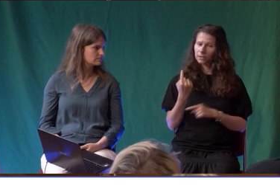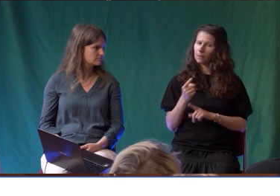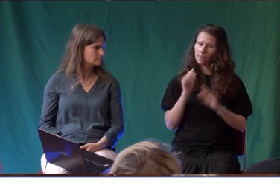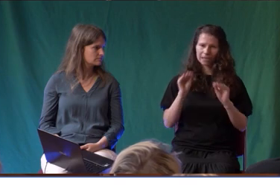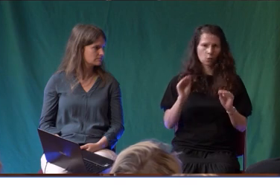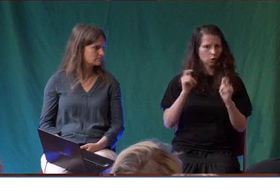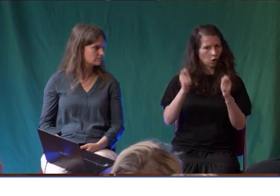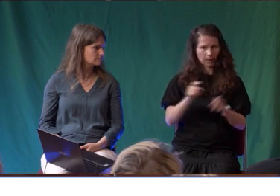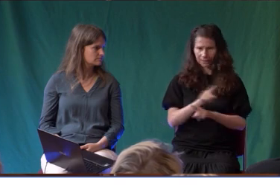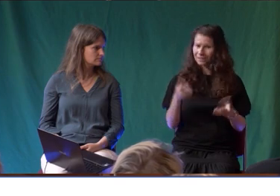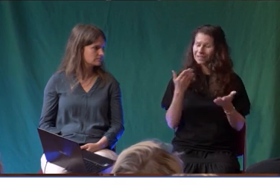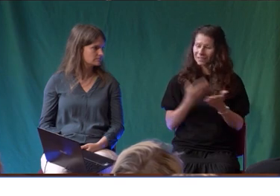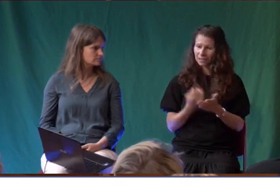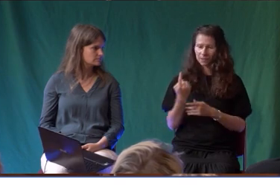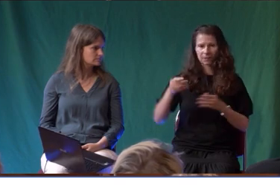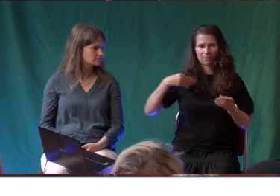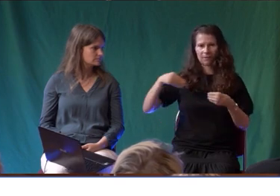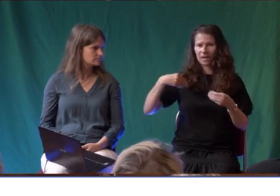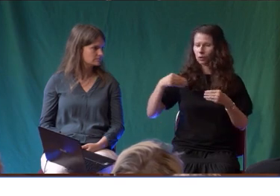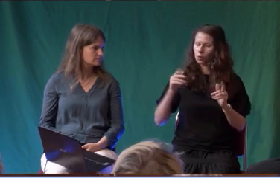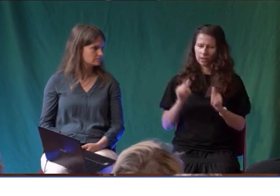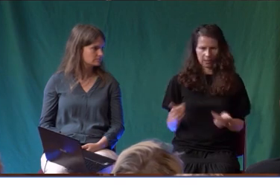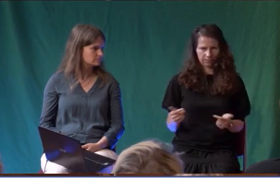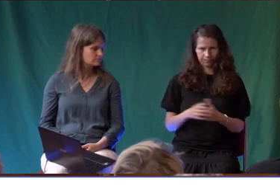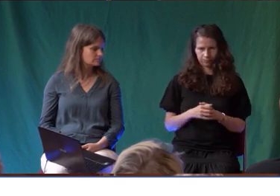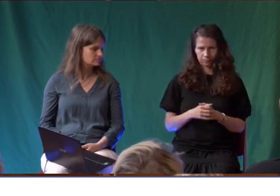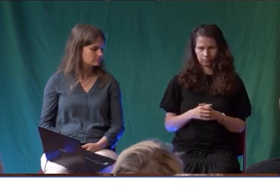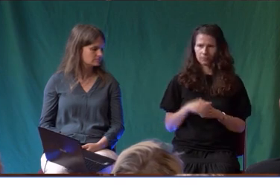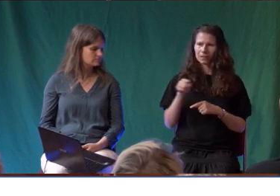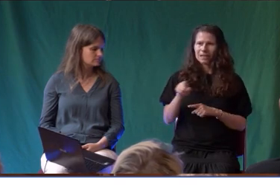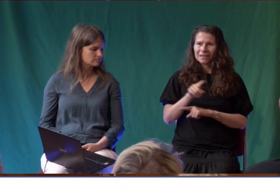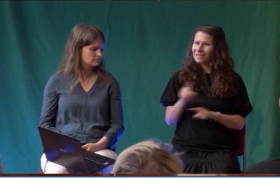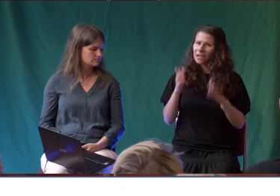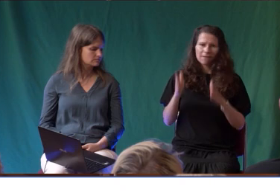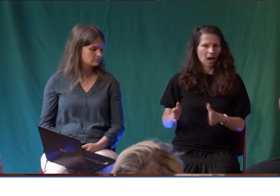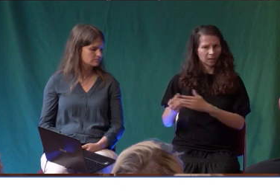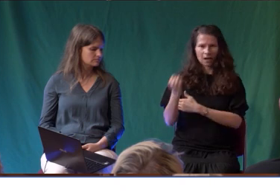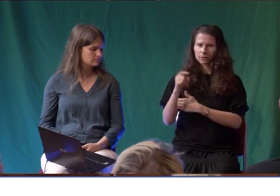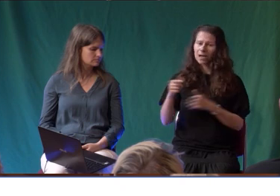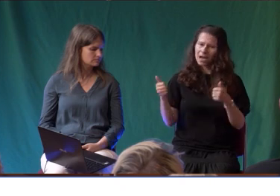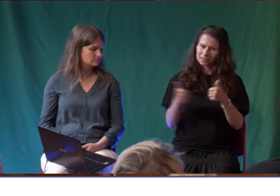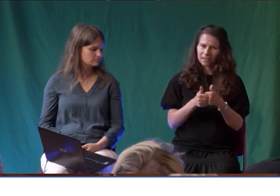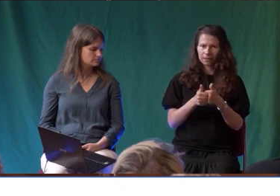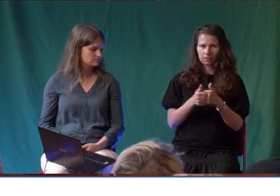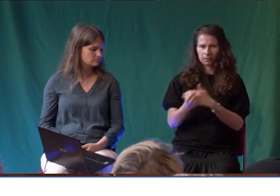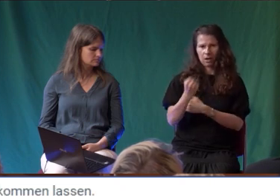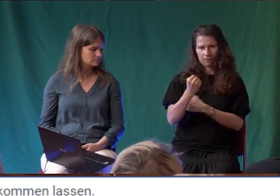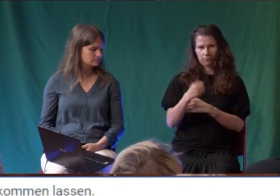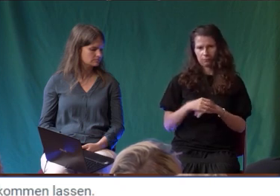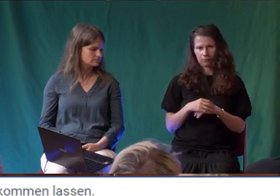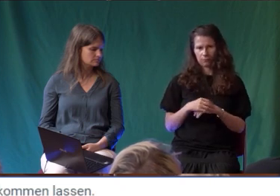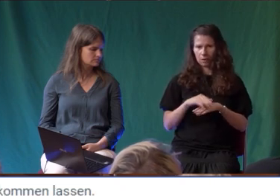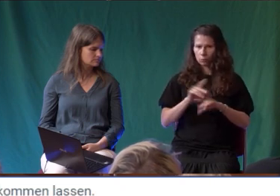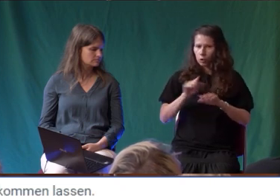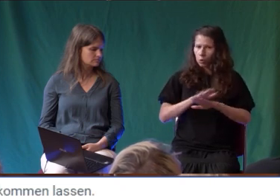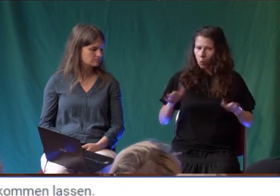sind das auch keine qualifizierten Kräfte sind in dem Sinne auch keine Fachkräfte es sind assistenzkräfte ohne